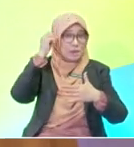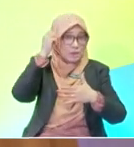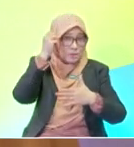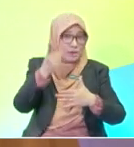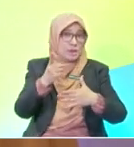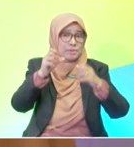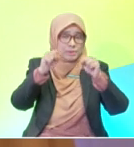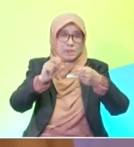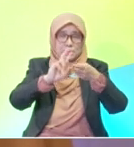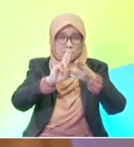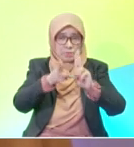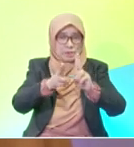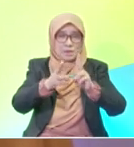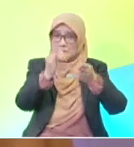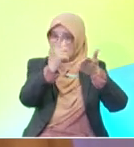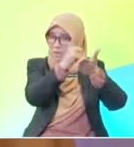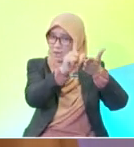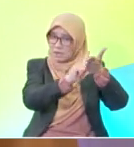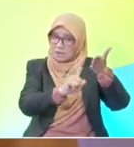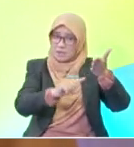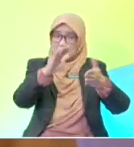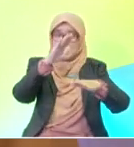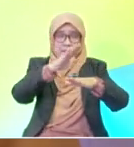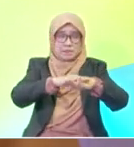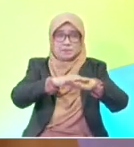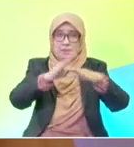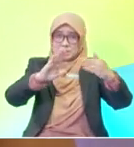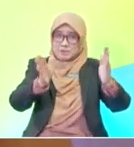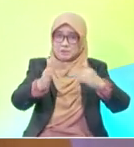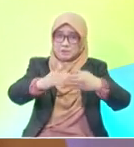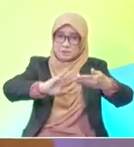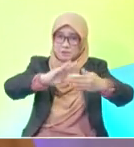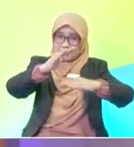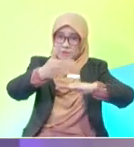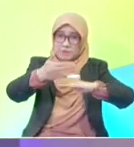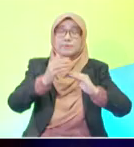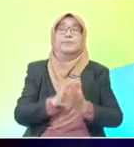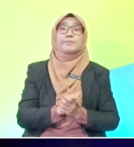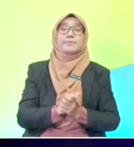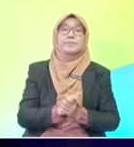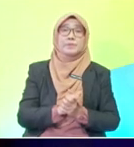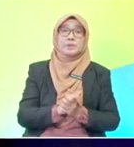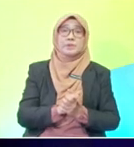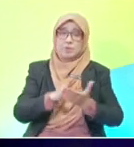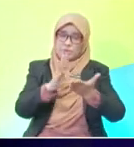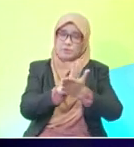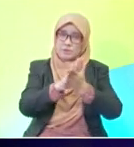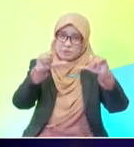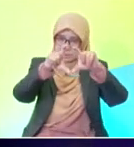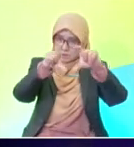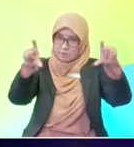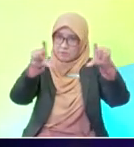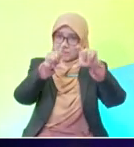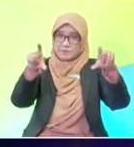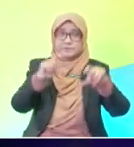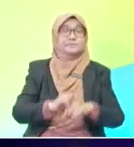kita ubah lakaran tersebut di atas kotak ataupun di atas cardboard. Baik. Okey, Abang Fizi, kita teruskan dengan lakaran ya. Okey.